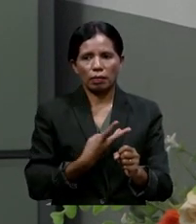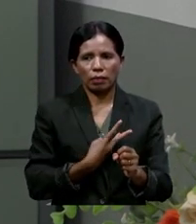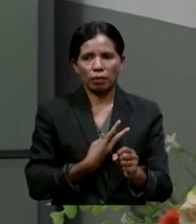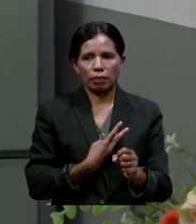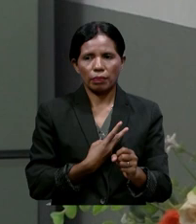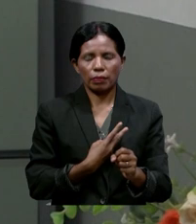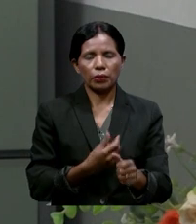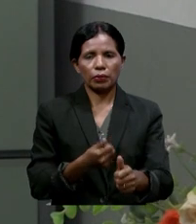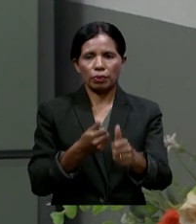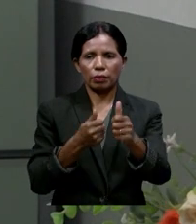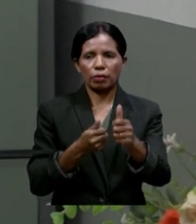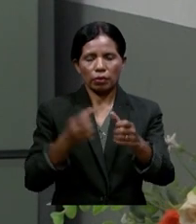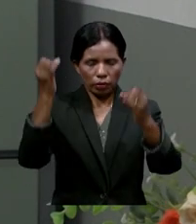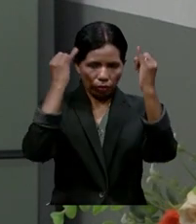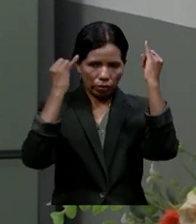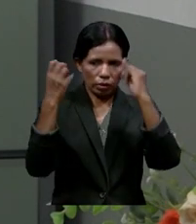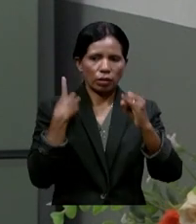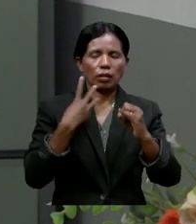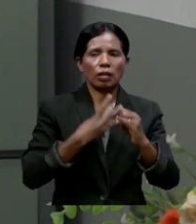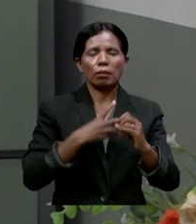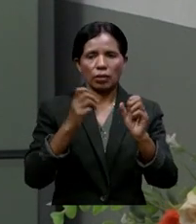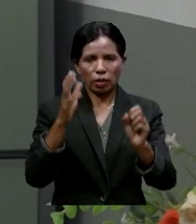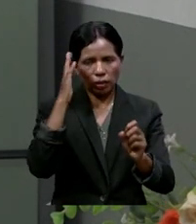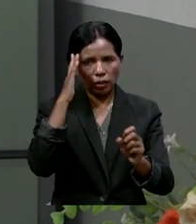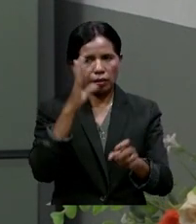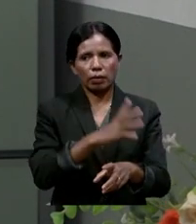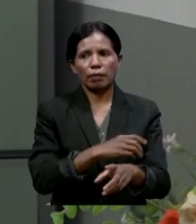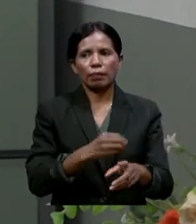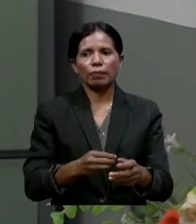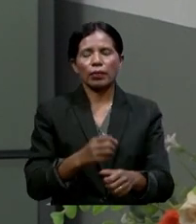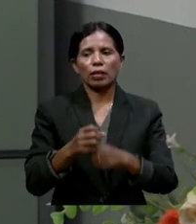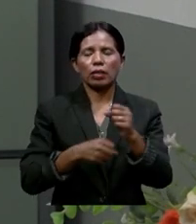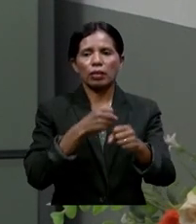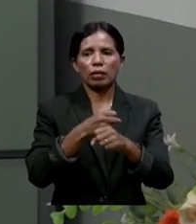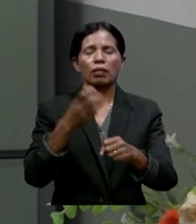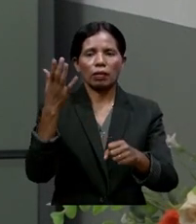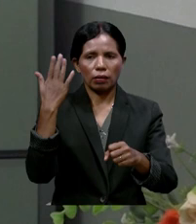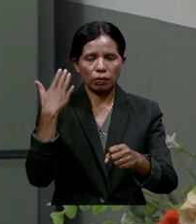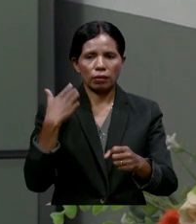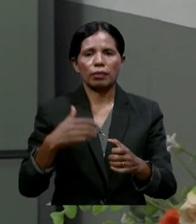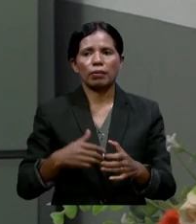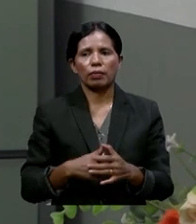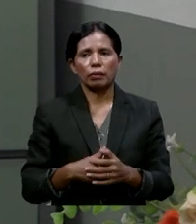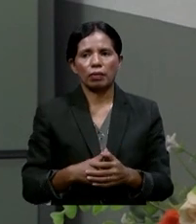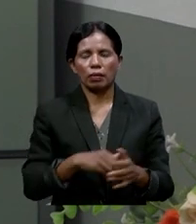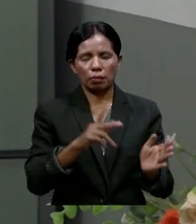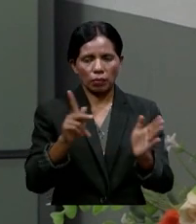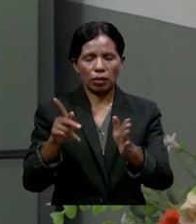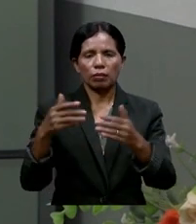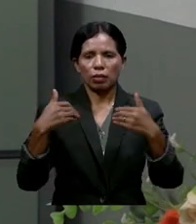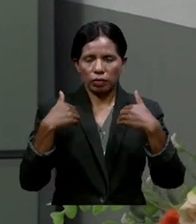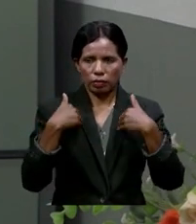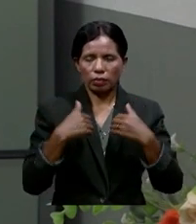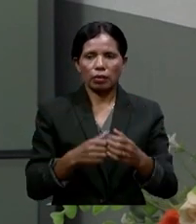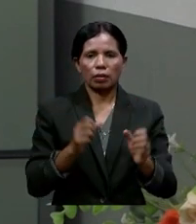hear information ame dan ya tinan ko tu plano iha ona para